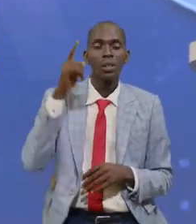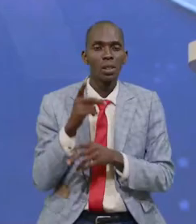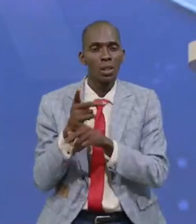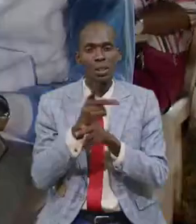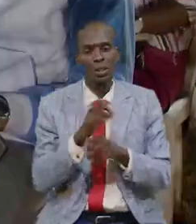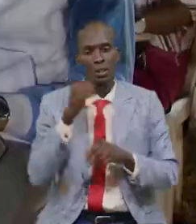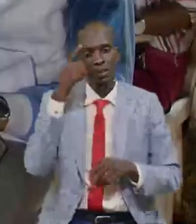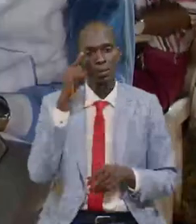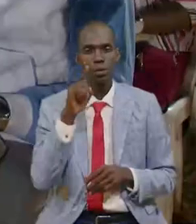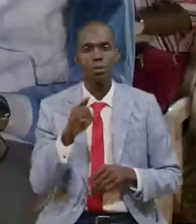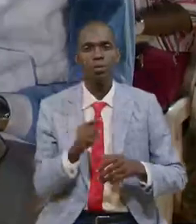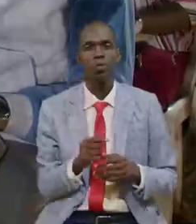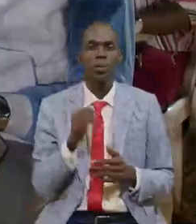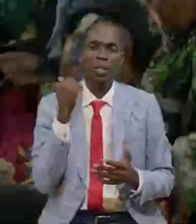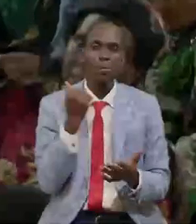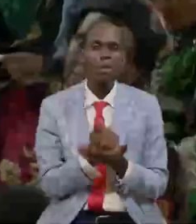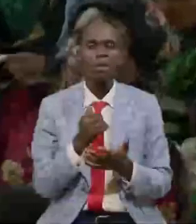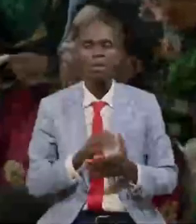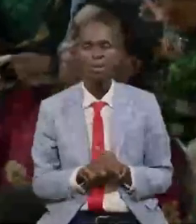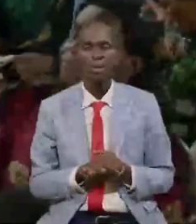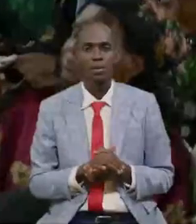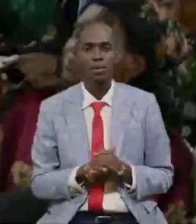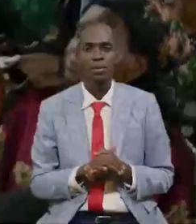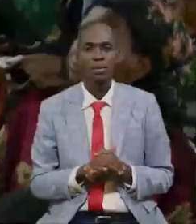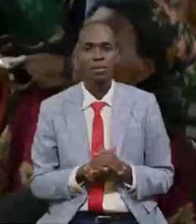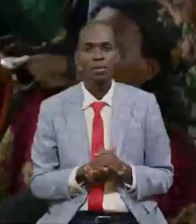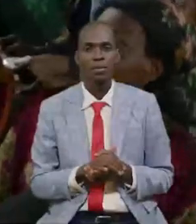soin de vous. Amen.